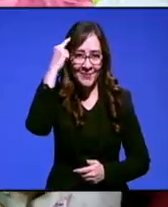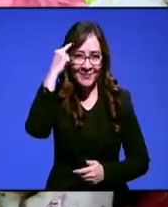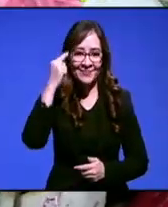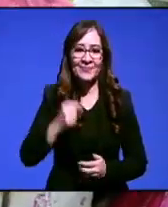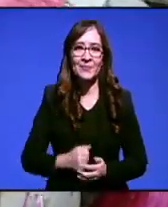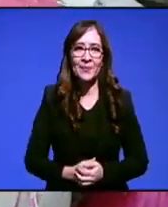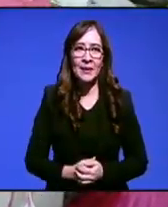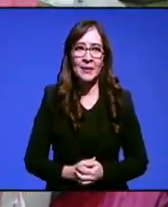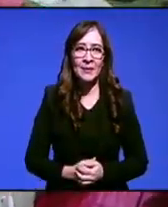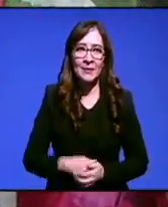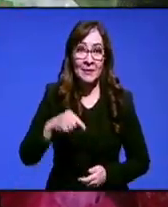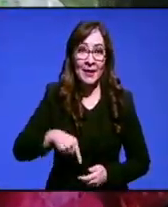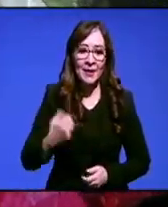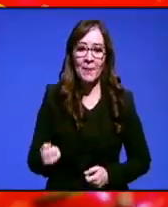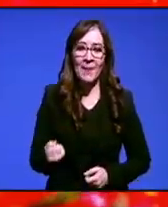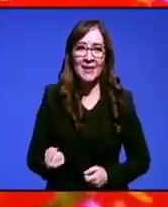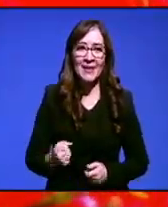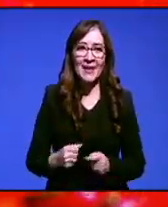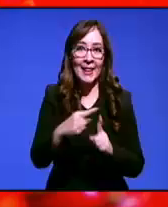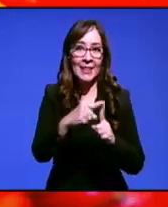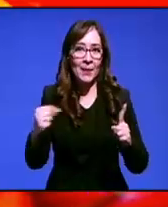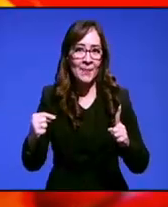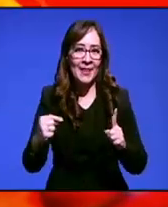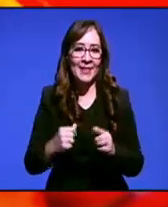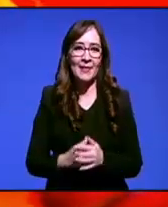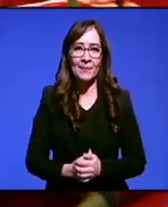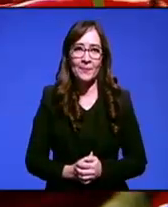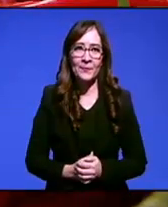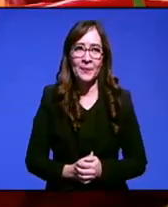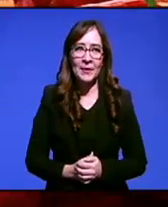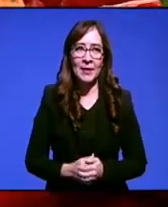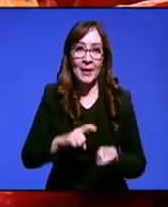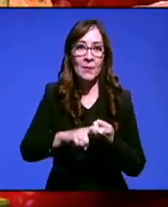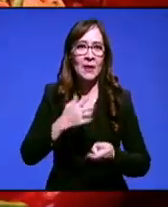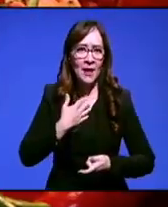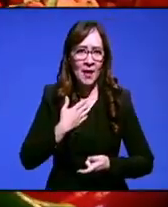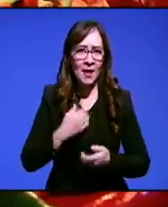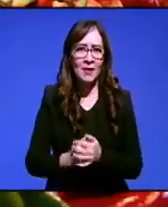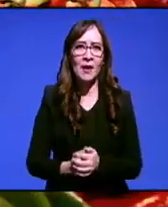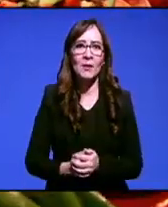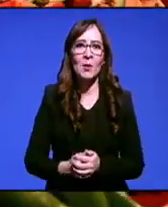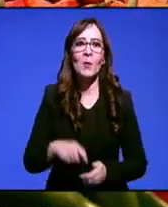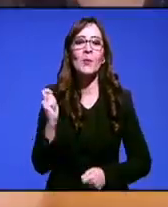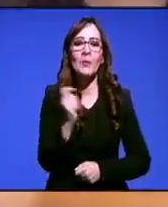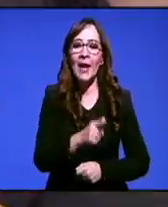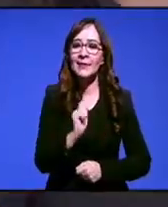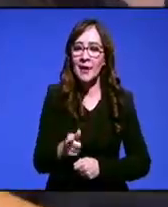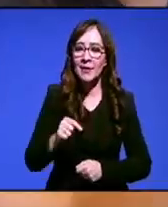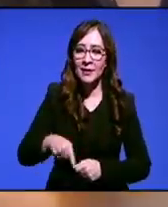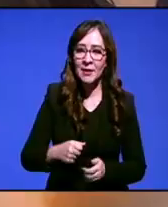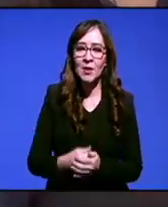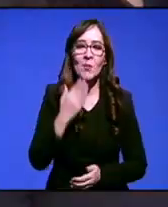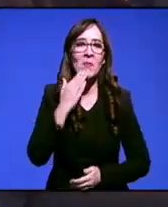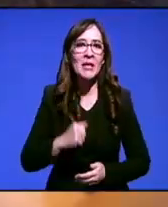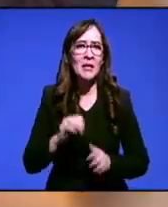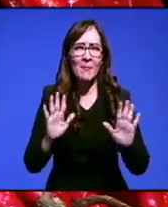Kali ini saya ada di Pasar Tebet Timur, Jakarta Selatan. Teman saya Nina yang sering berbelanja di pasar pasti punya banyak trik dan tips